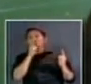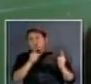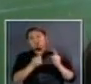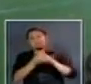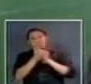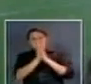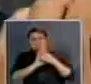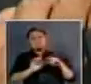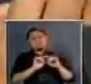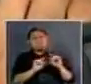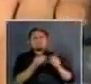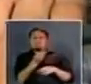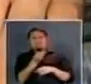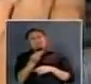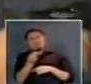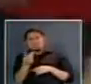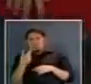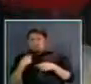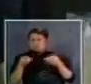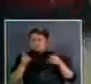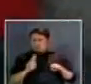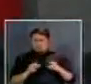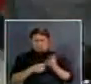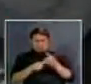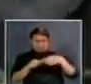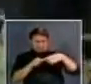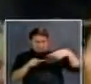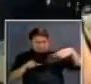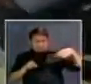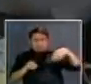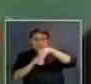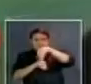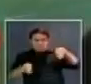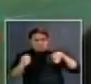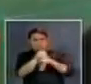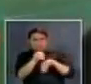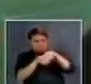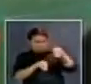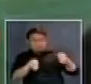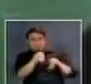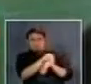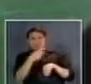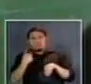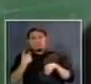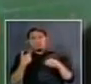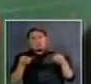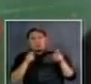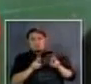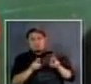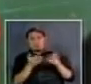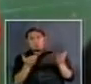minor incident ng ballot switching daw. Merong mga na-deliver doon na ballot na hindi pa ito nabobotohan, Jiggy, sa barangay na